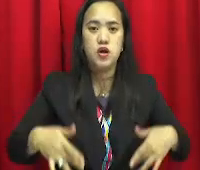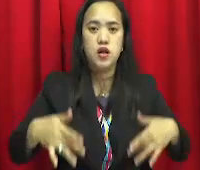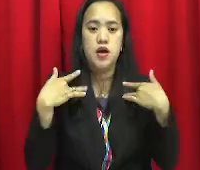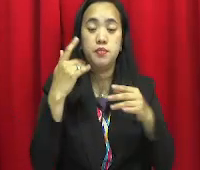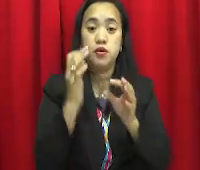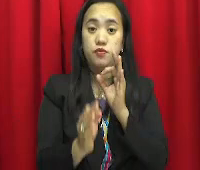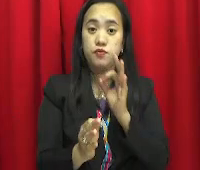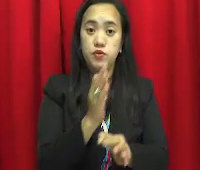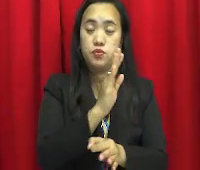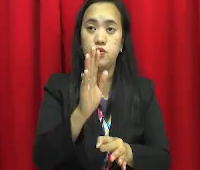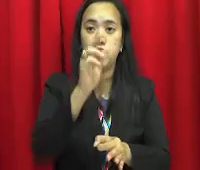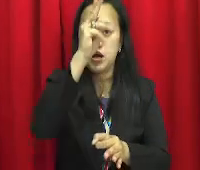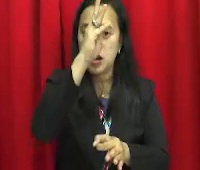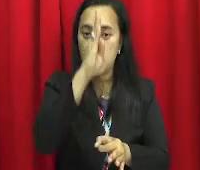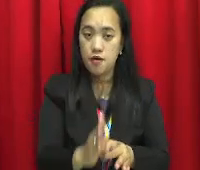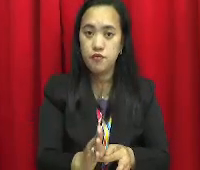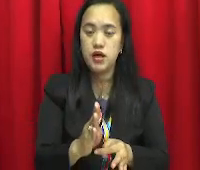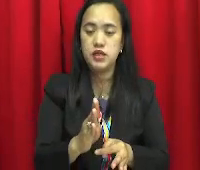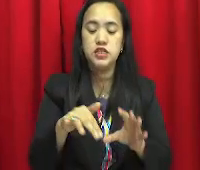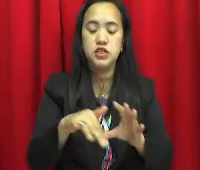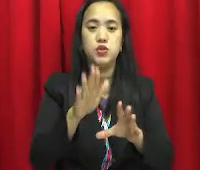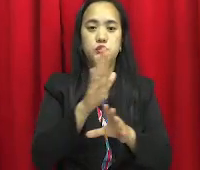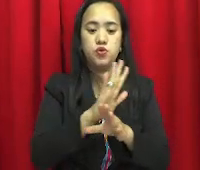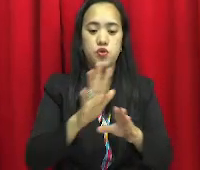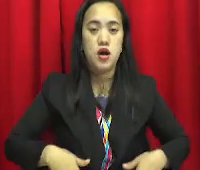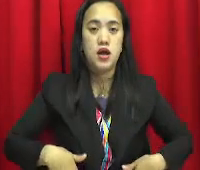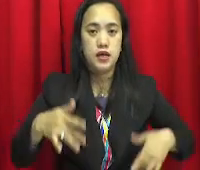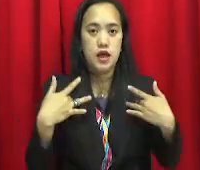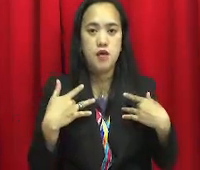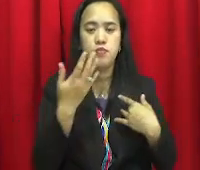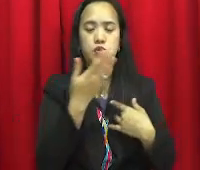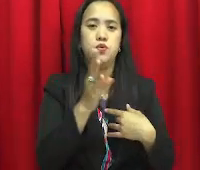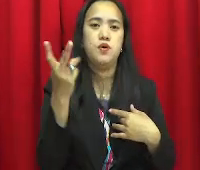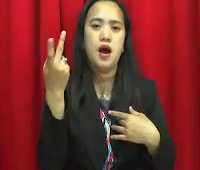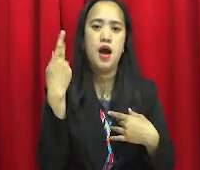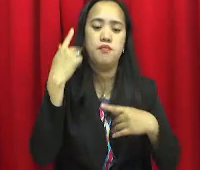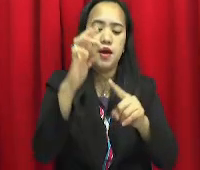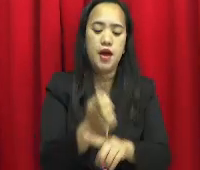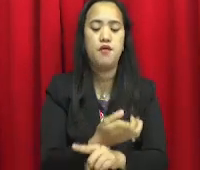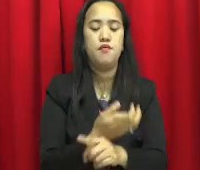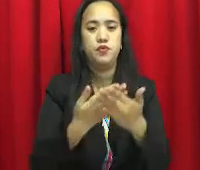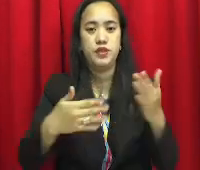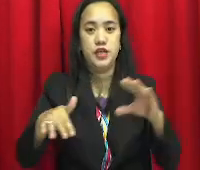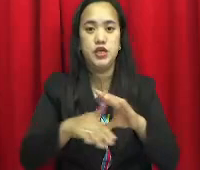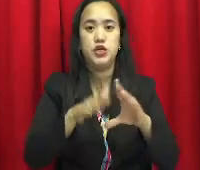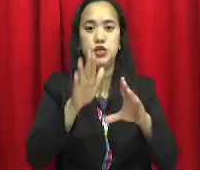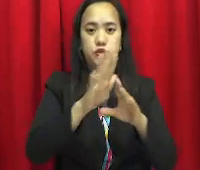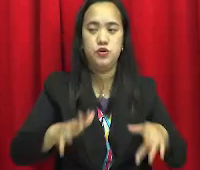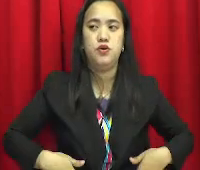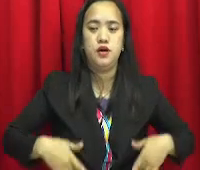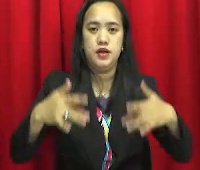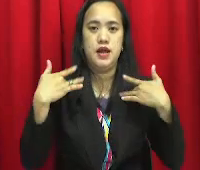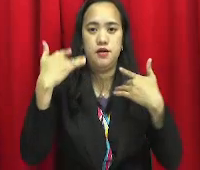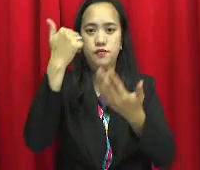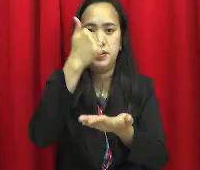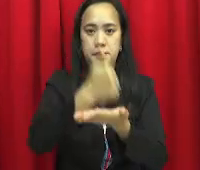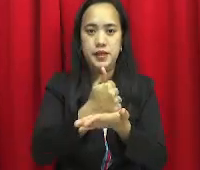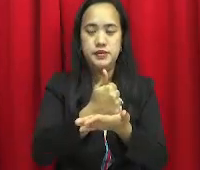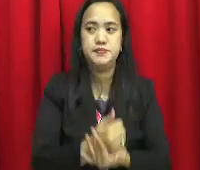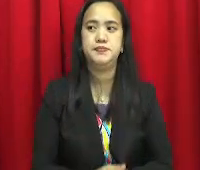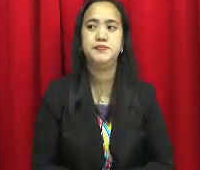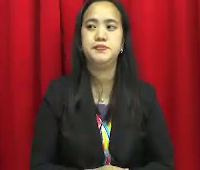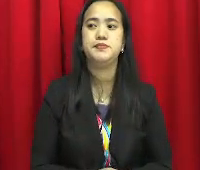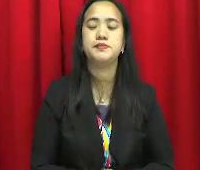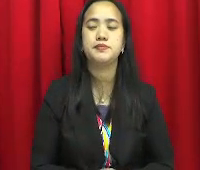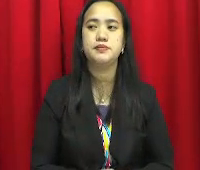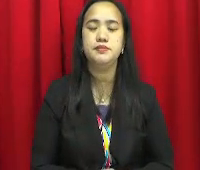everything. Amen. See? Yes, alright. Kaya maraming salamat. Ipagpatuloy natin yung usapin na yan, Lesley. At ako niniwala na